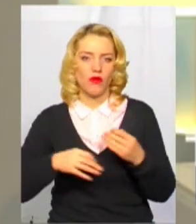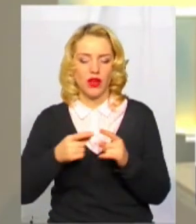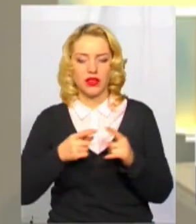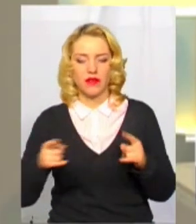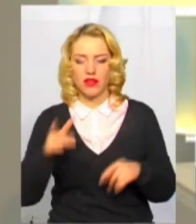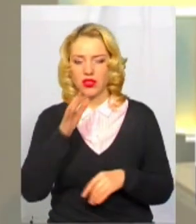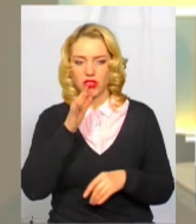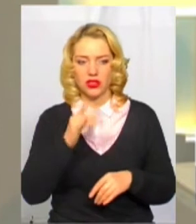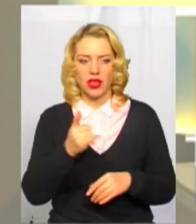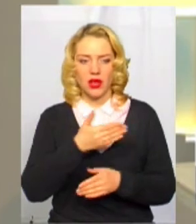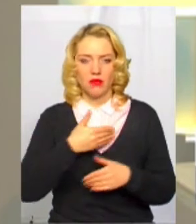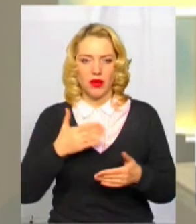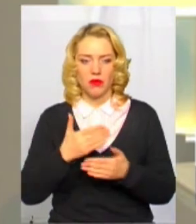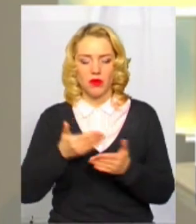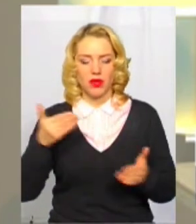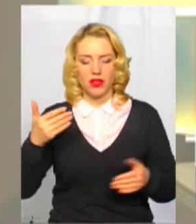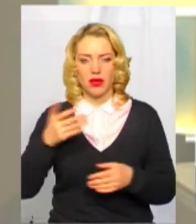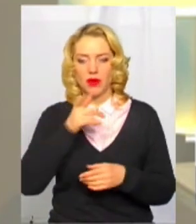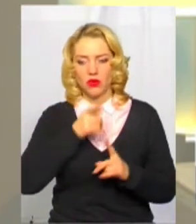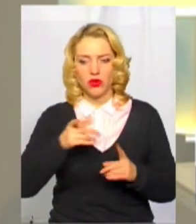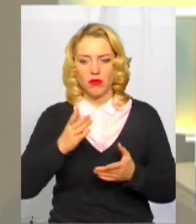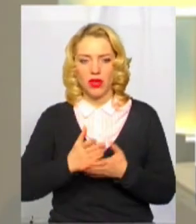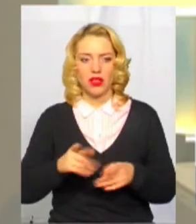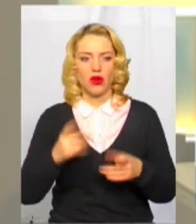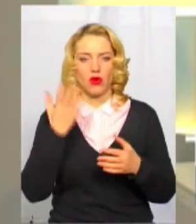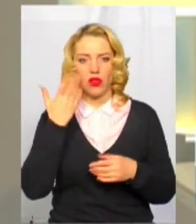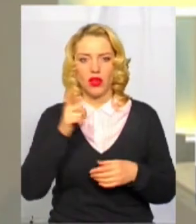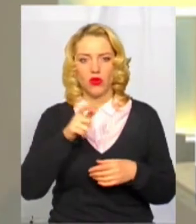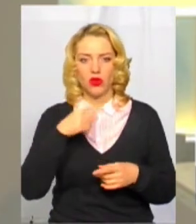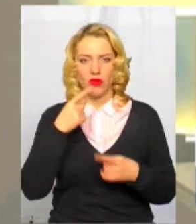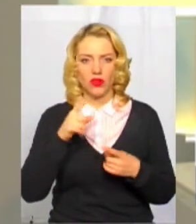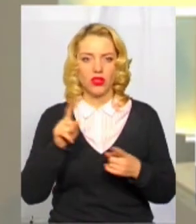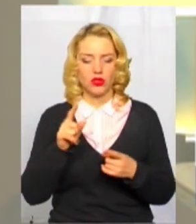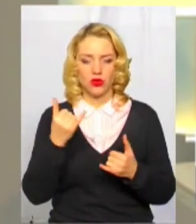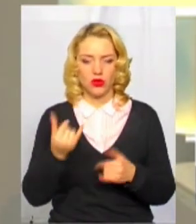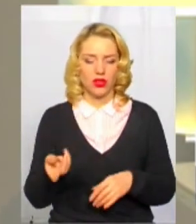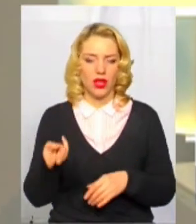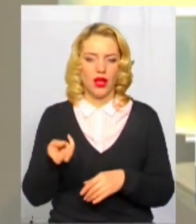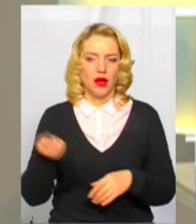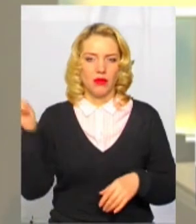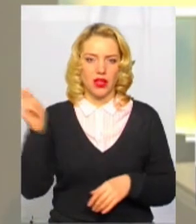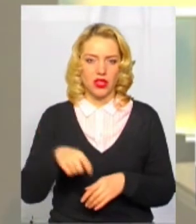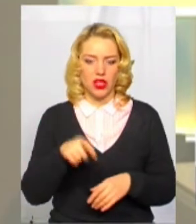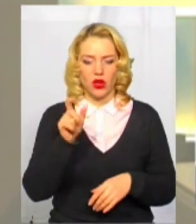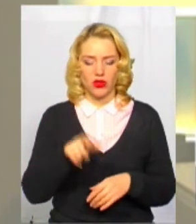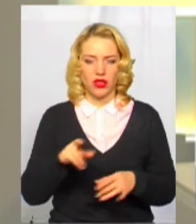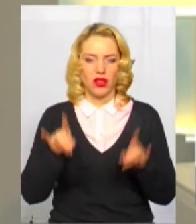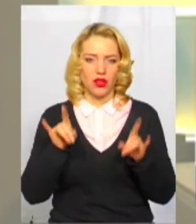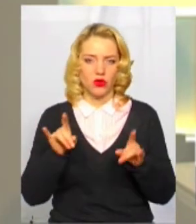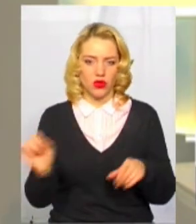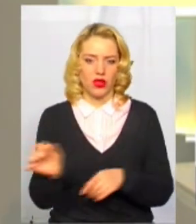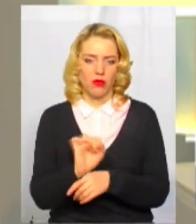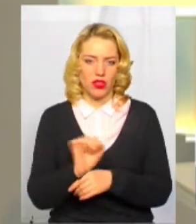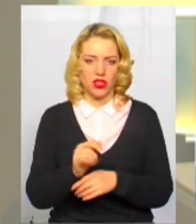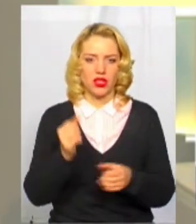ми дуже багато мали попередній період, коли люди говорили, що сьогодні приїжджає людина на крутій машині, живе в